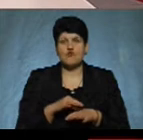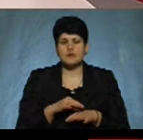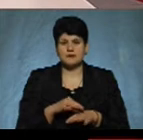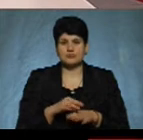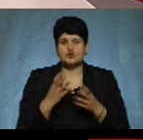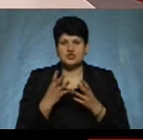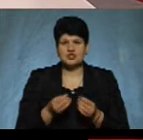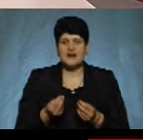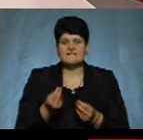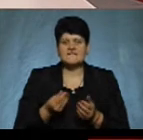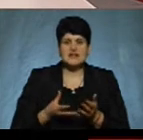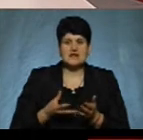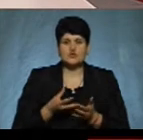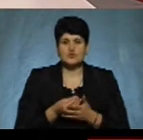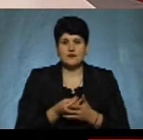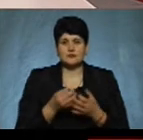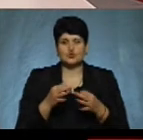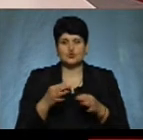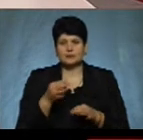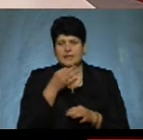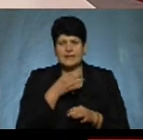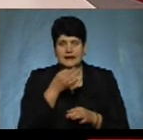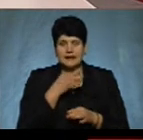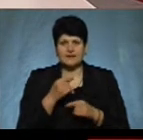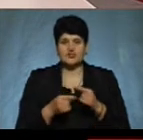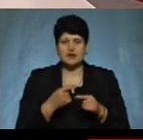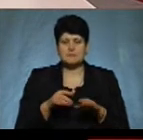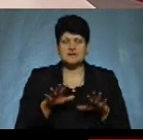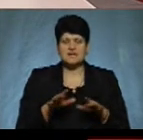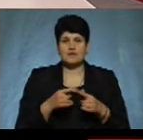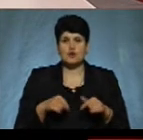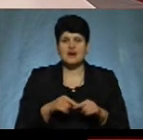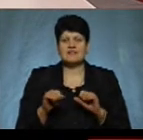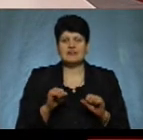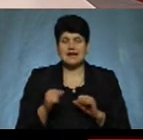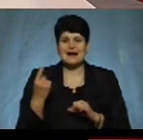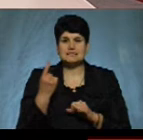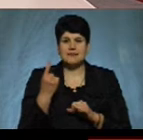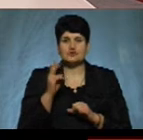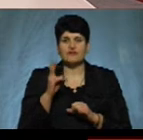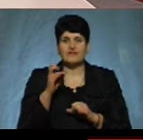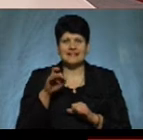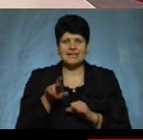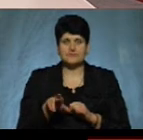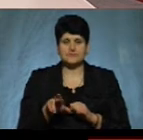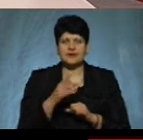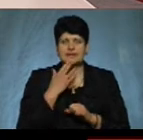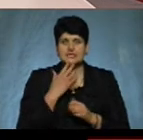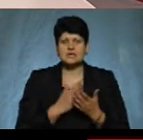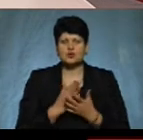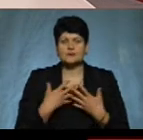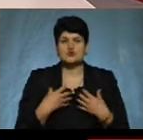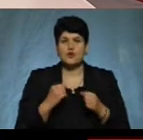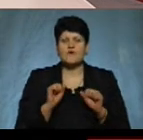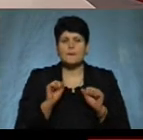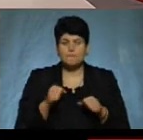ще фінансування по доступних ліках через місцеві органи влади, а вже з 1 квітня Національна служба здоров'я